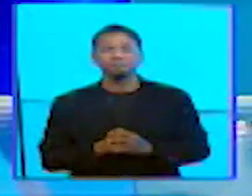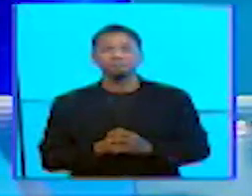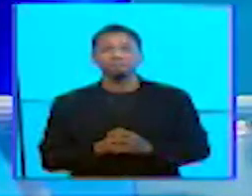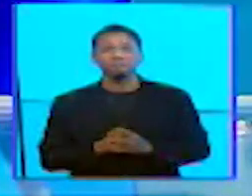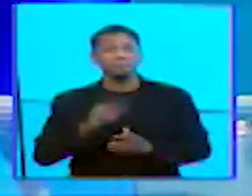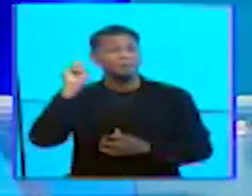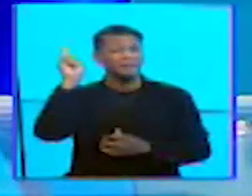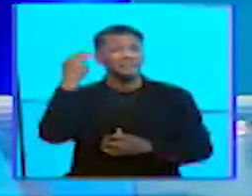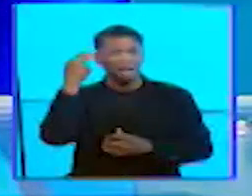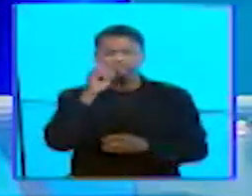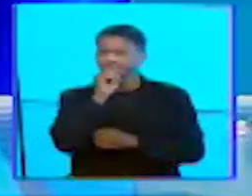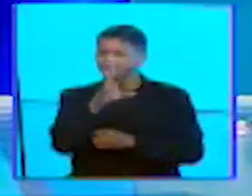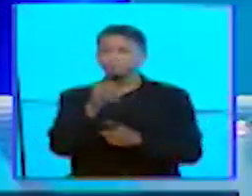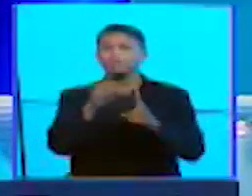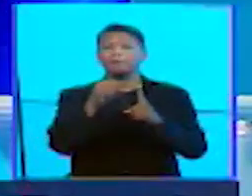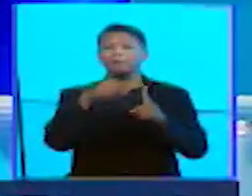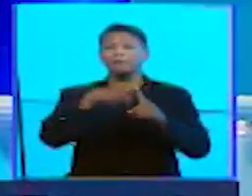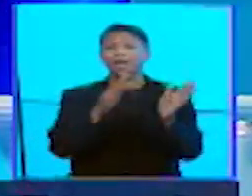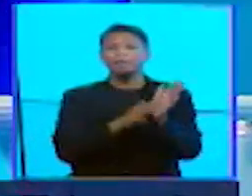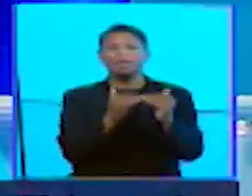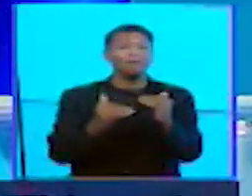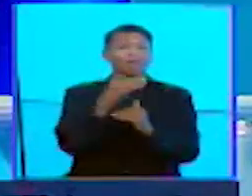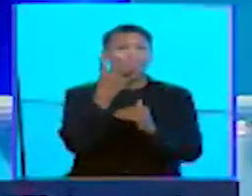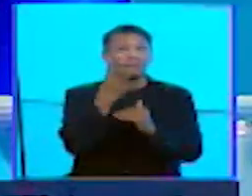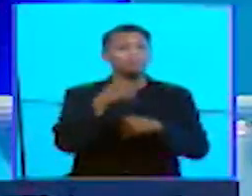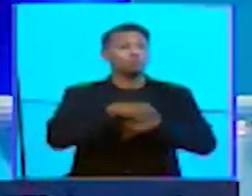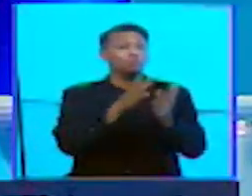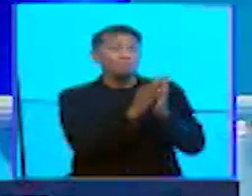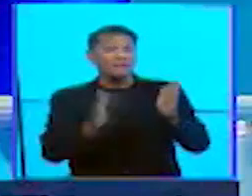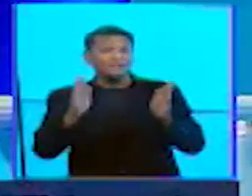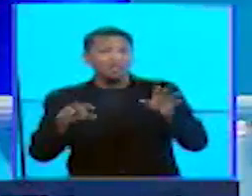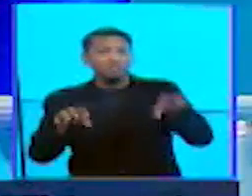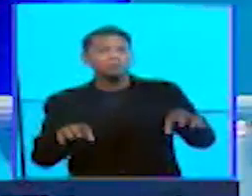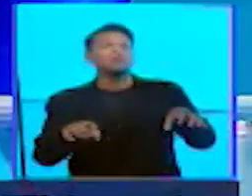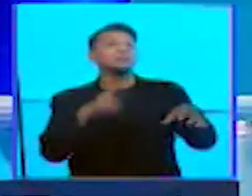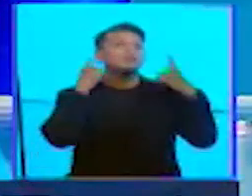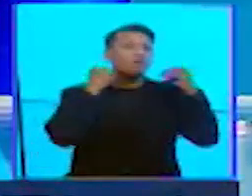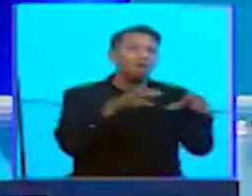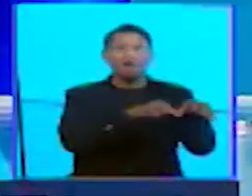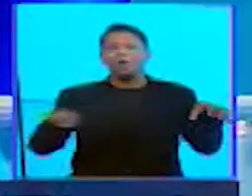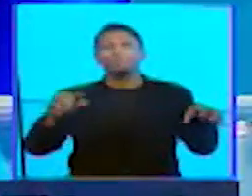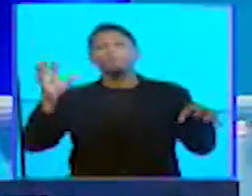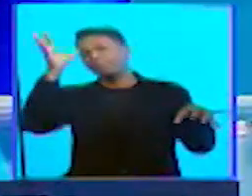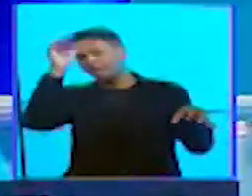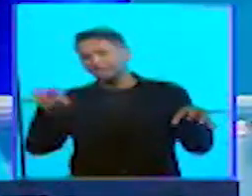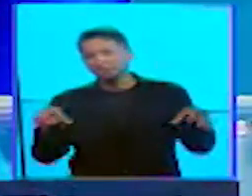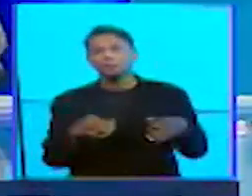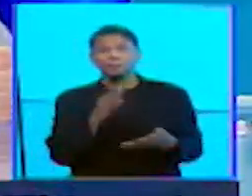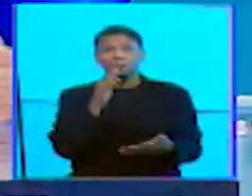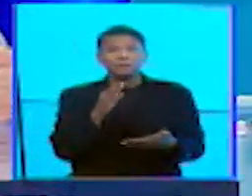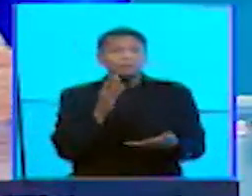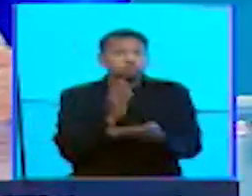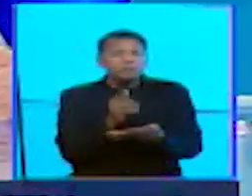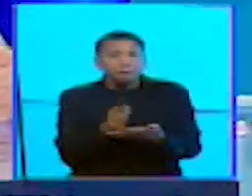Pemerintah memutuskan untuk memperpanjang penerapan PPKM level 4 di sejumlah wilayah Jawa Bali. Keputusan ini diambil dengan